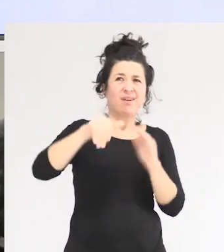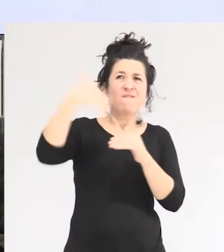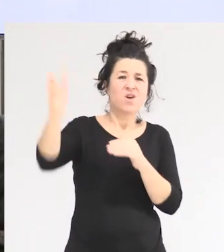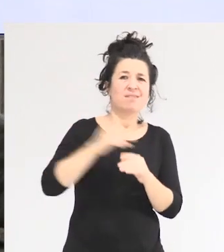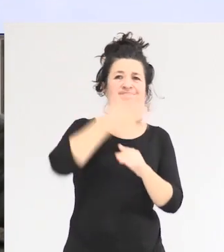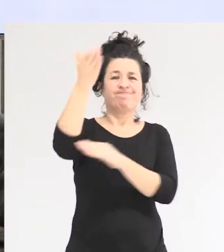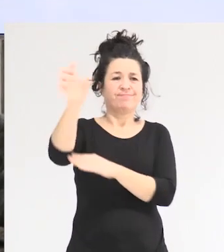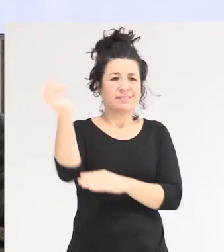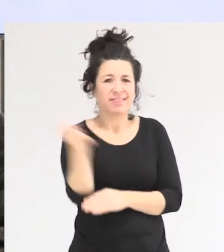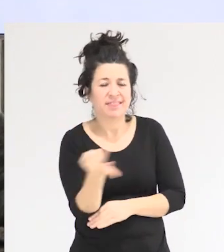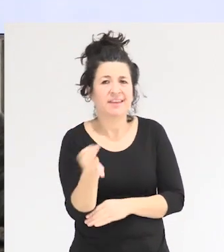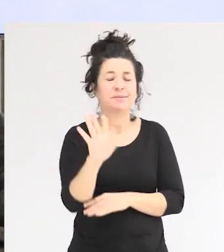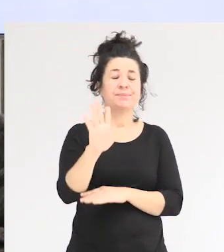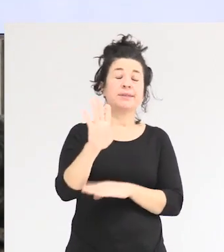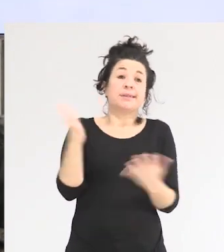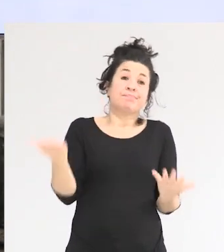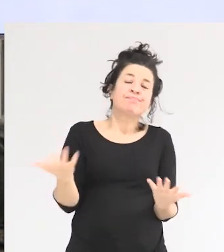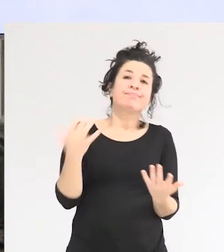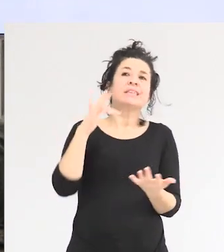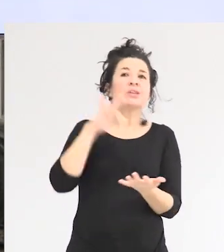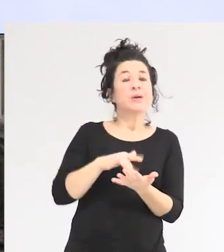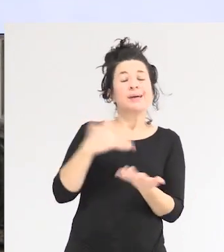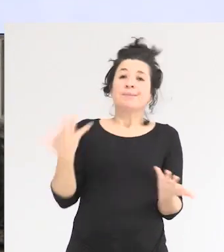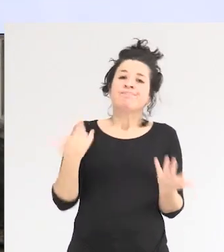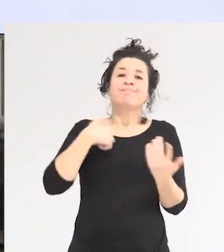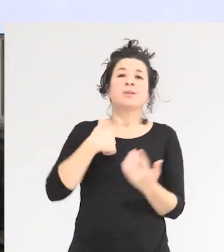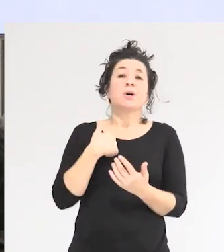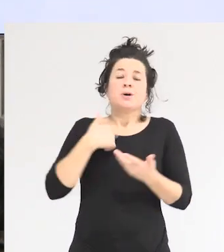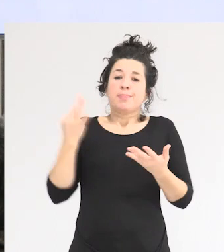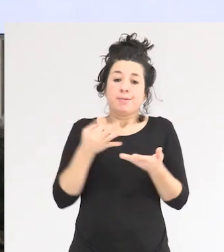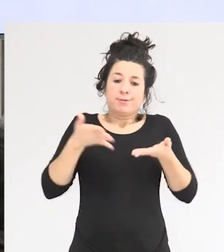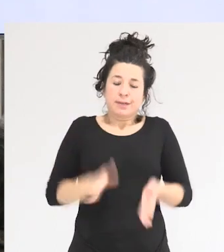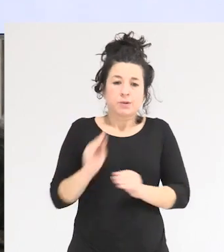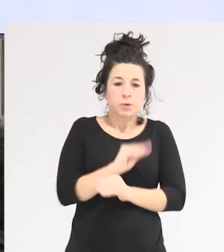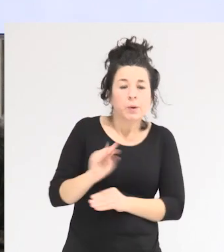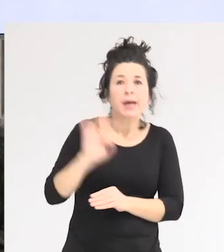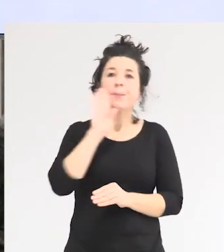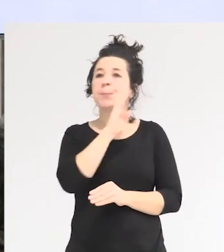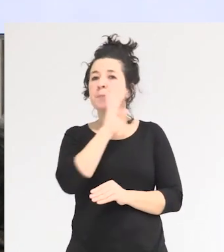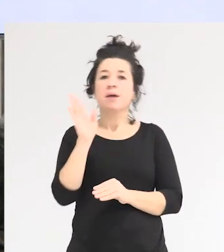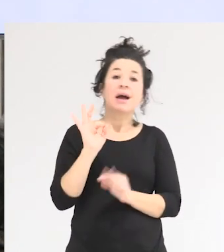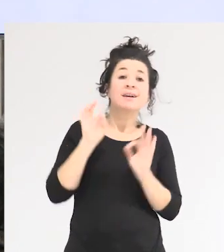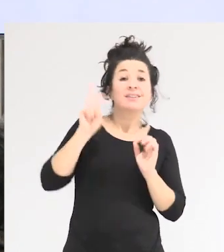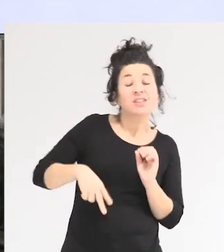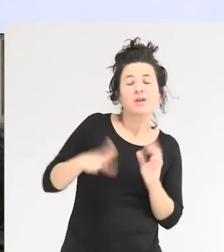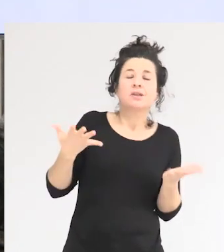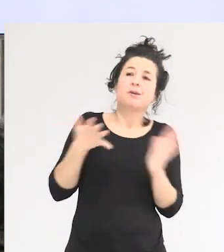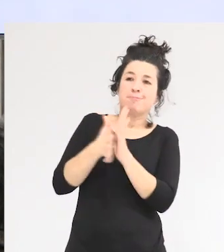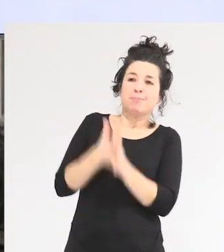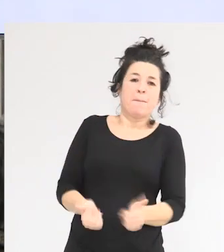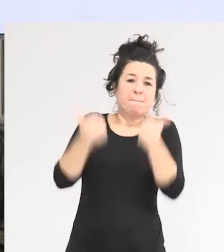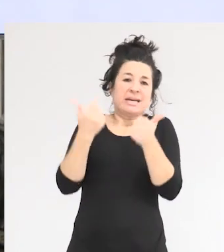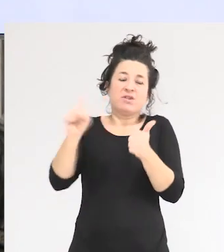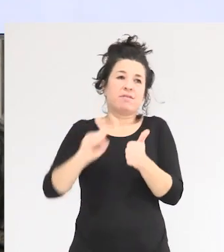dut, eta ama zarela esaten duzu, edo umeekin zaudela, eta ja ez duzu esplikazio gehiagorik eman behar. Normalean jendeak esaten du, bale, bueno,